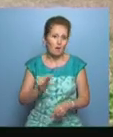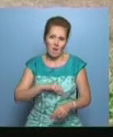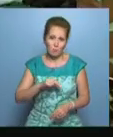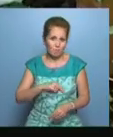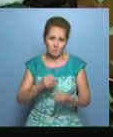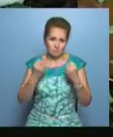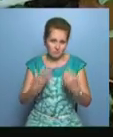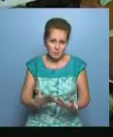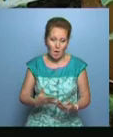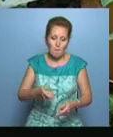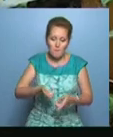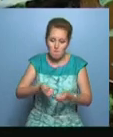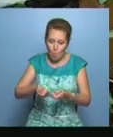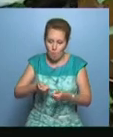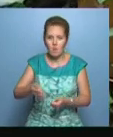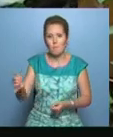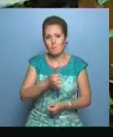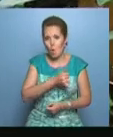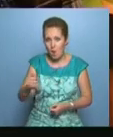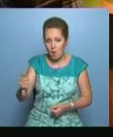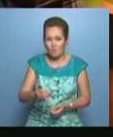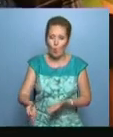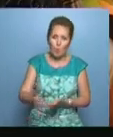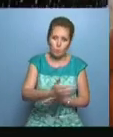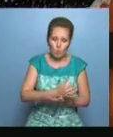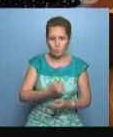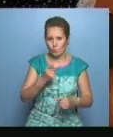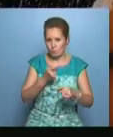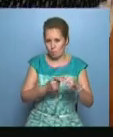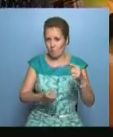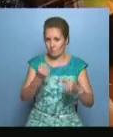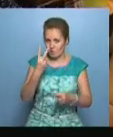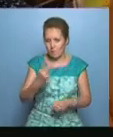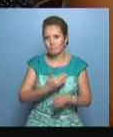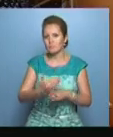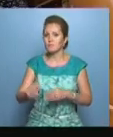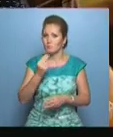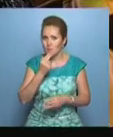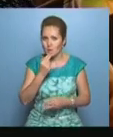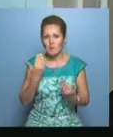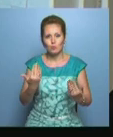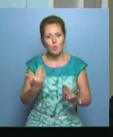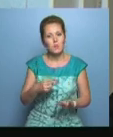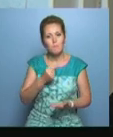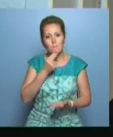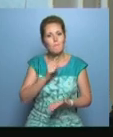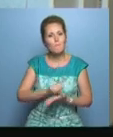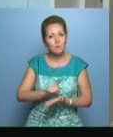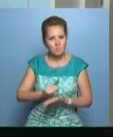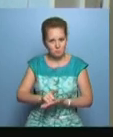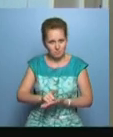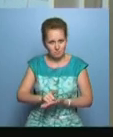полив, уборка до 11:30. Потом трапеза. Сейчас, как и положено по православным канонам, постная. Чем мы сегодня